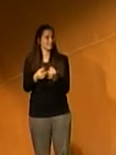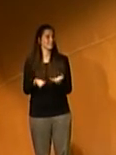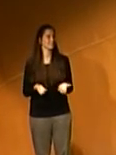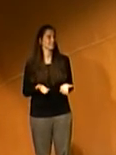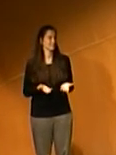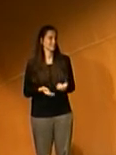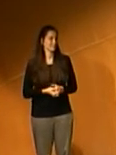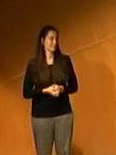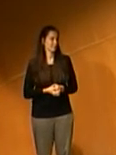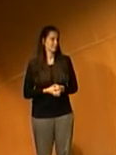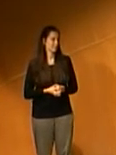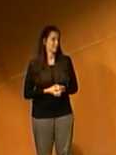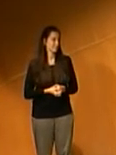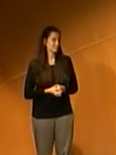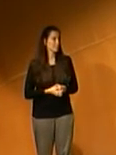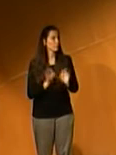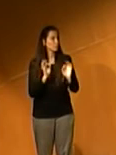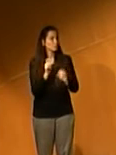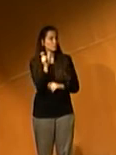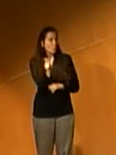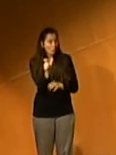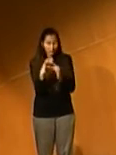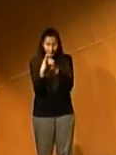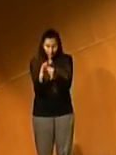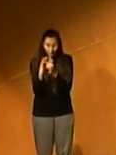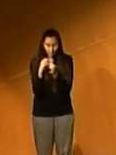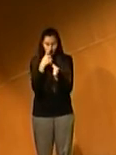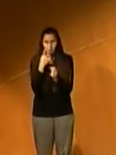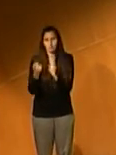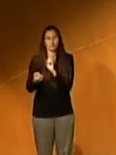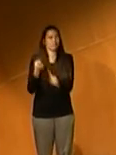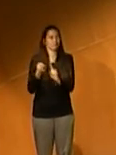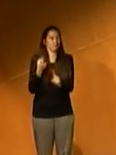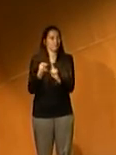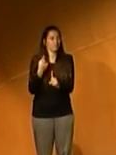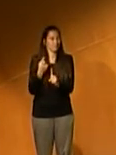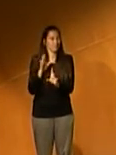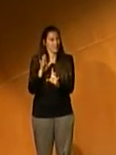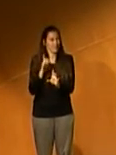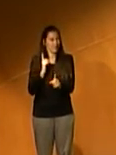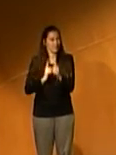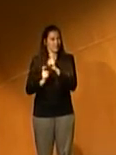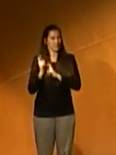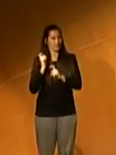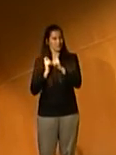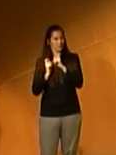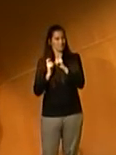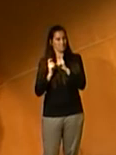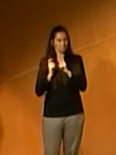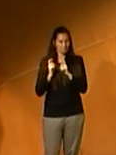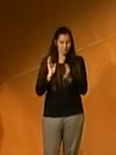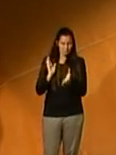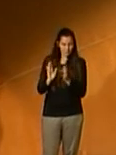Alors, on va revenir sur ce mot lien qui est important. Mais avant, peut-être, qu'est-ce